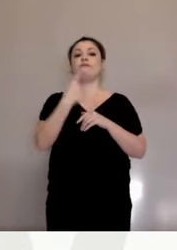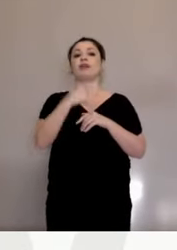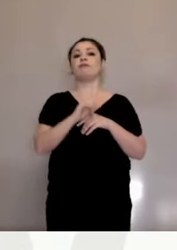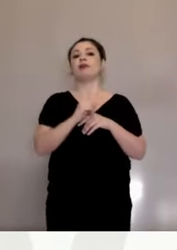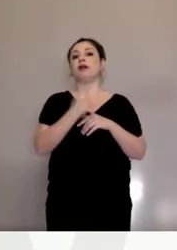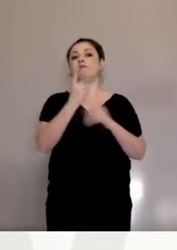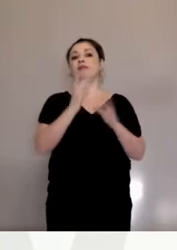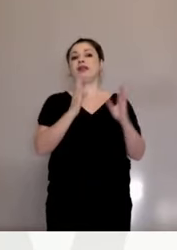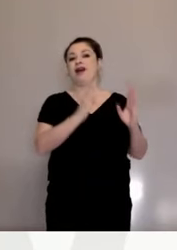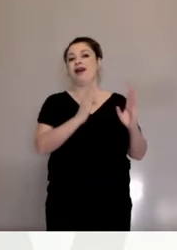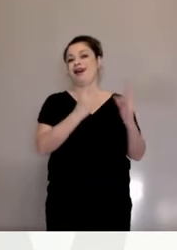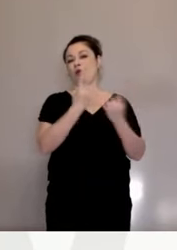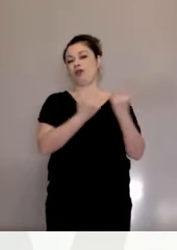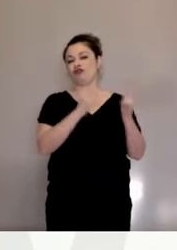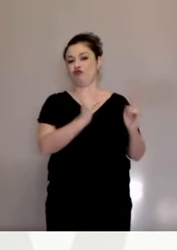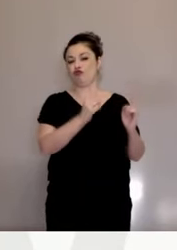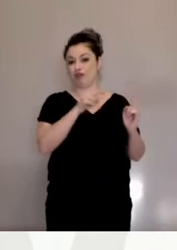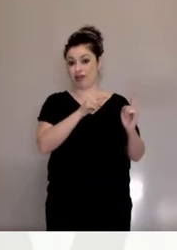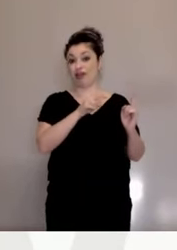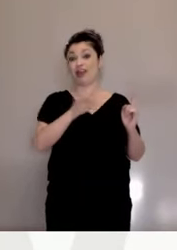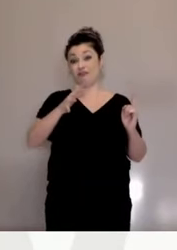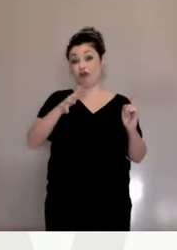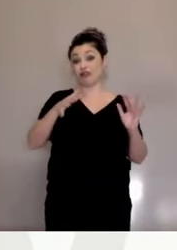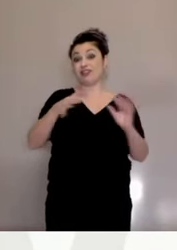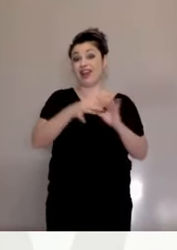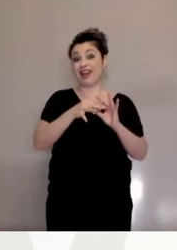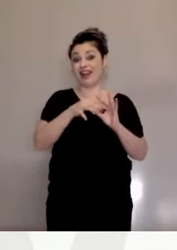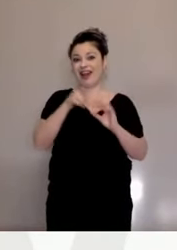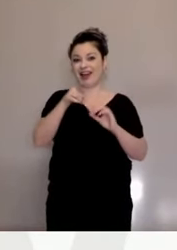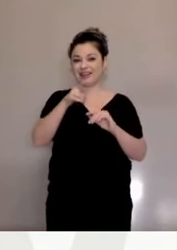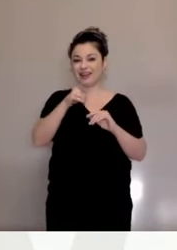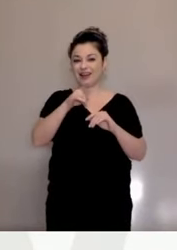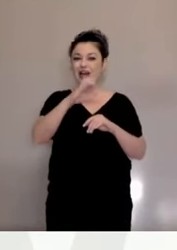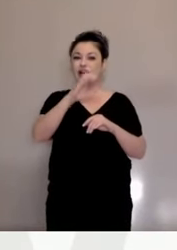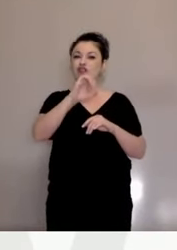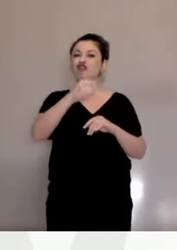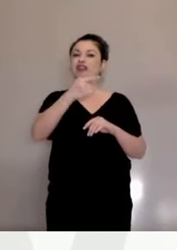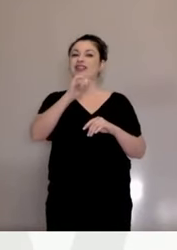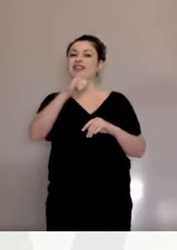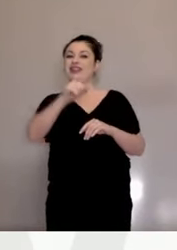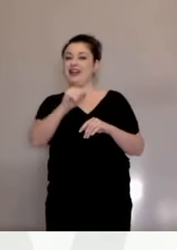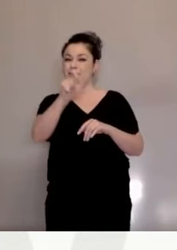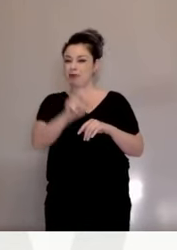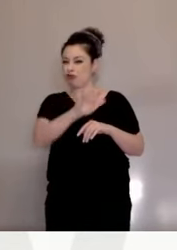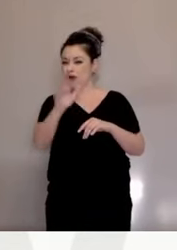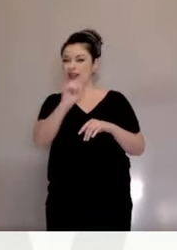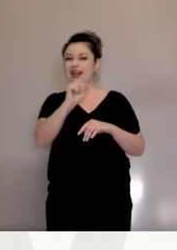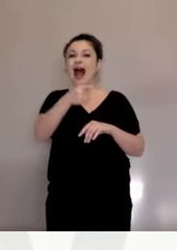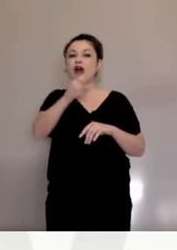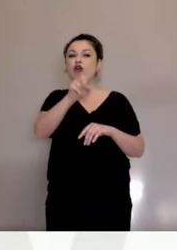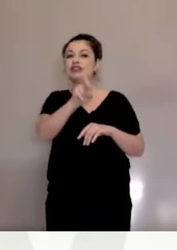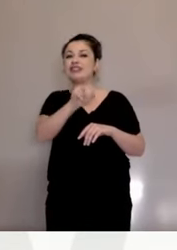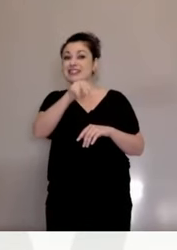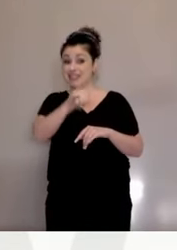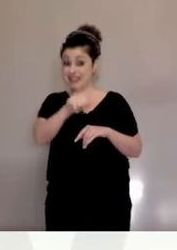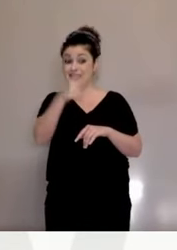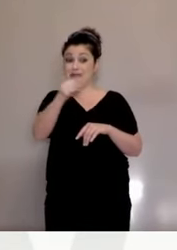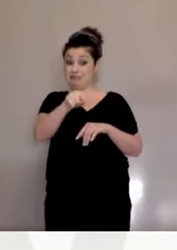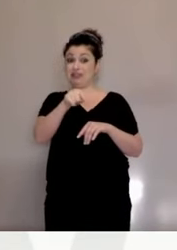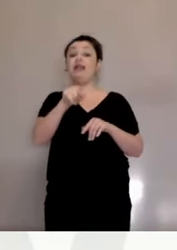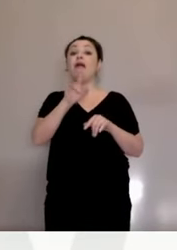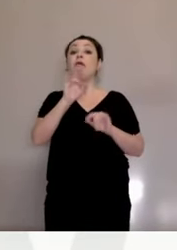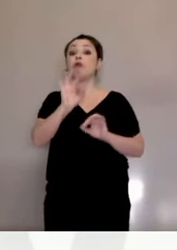che si lega forse a quella di Cettina Algozzini, che parla proprio della